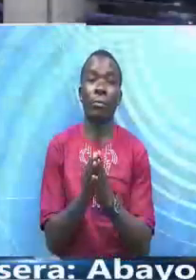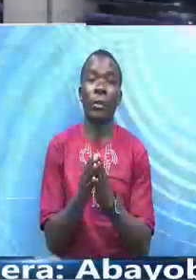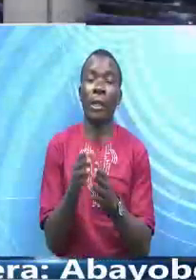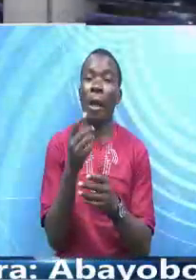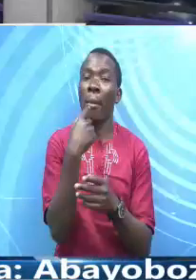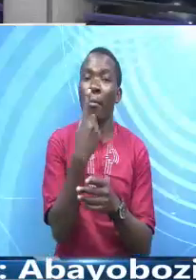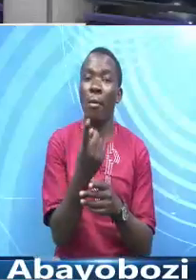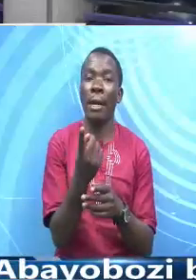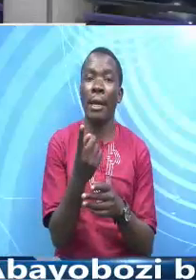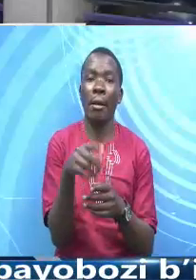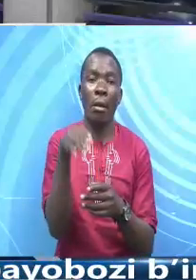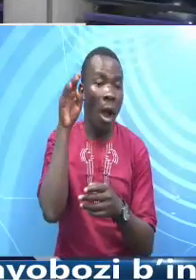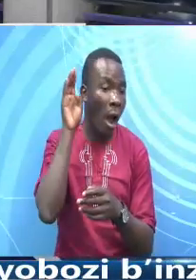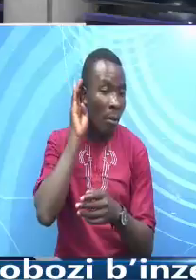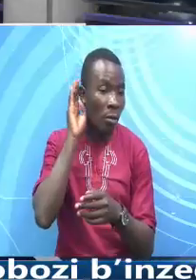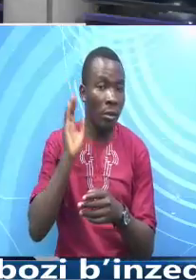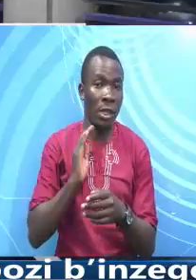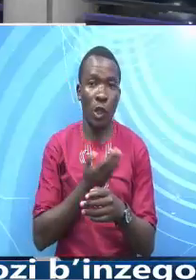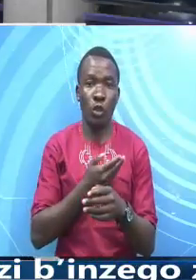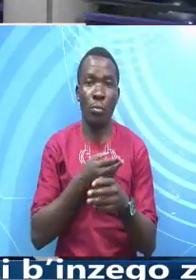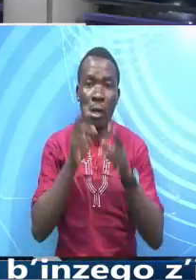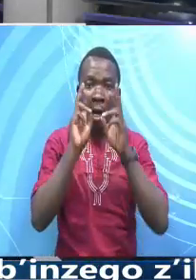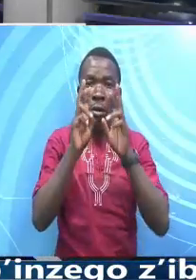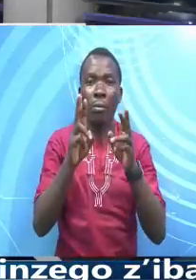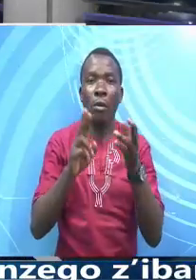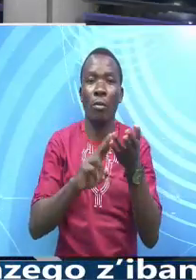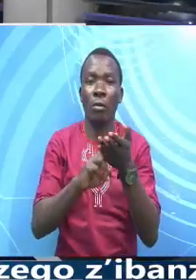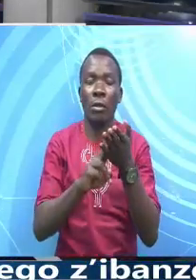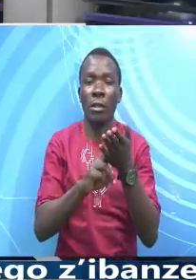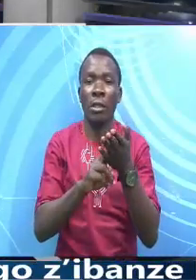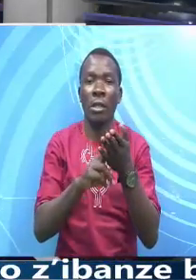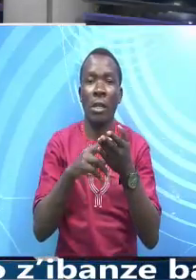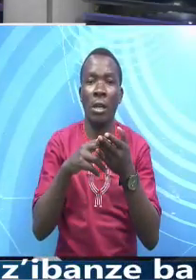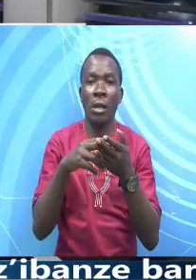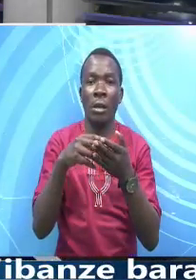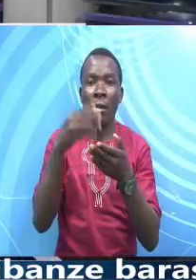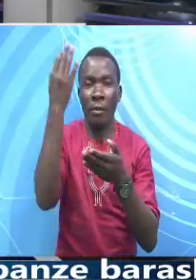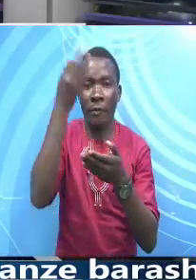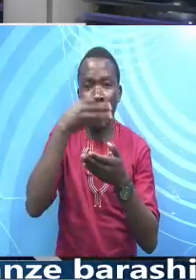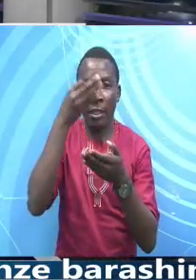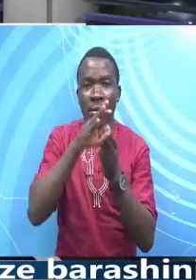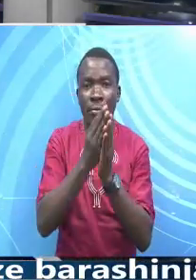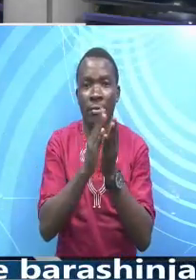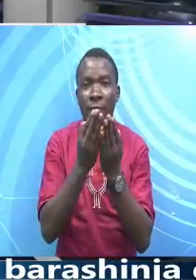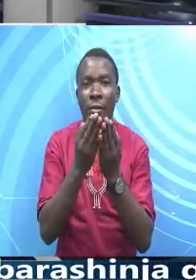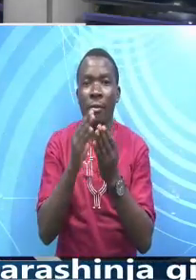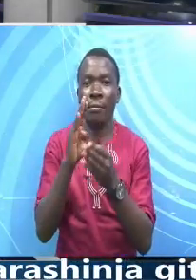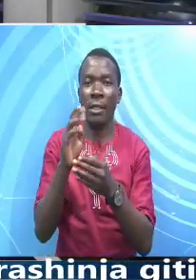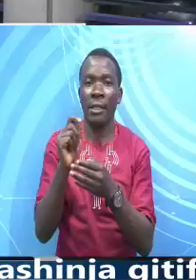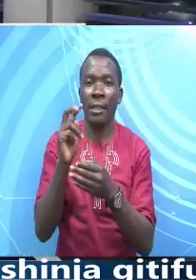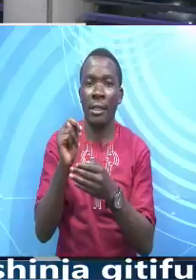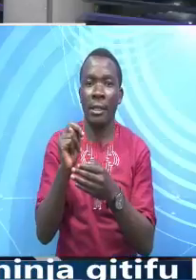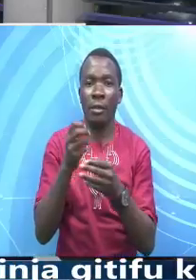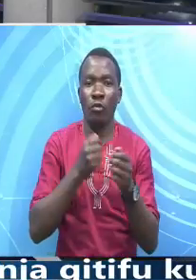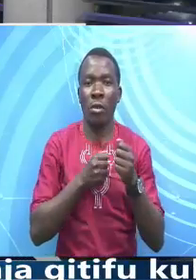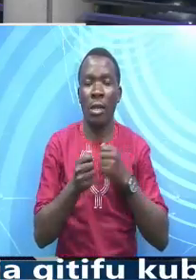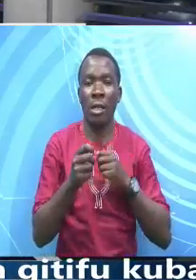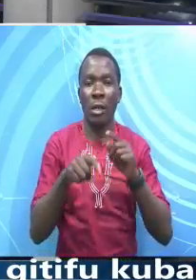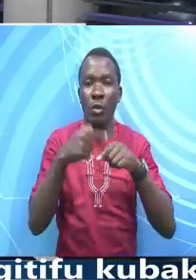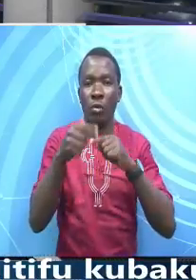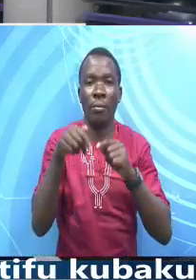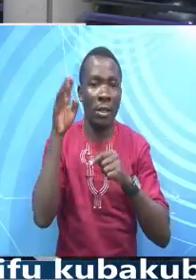Nikambabwire ko amakuru yacu umuntu yakurikirana munyuze ku rubuga rwacu rwa Facebook NBTV Rwanda ariho live ubu ngubu dukomeza n'amakuru yacu mu